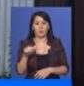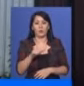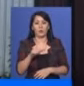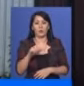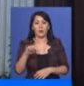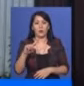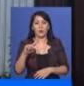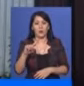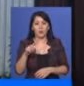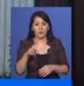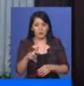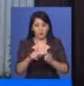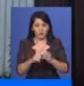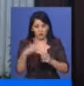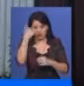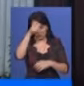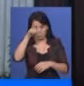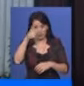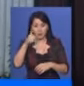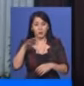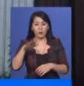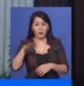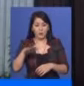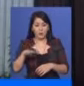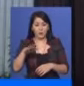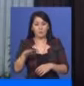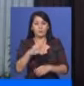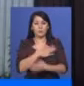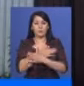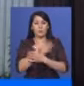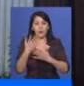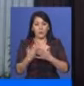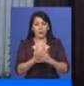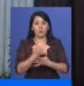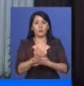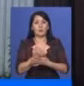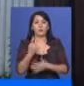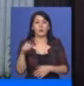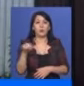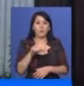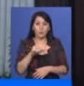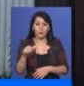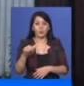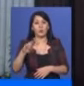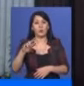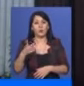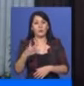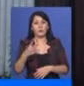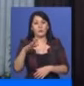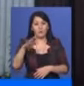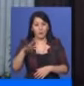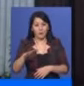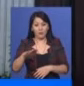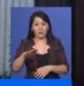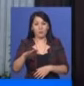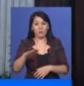бірінші бала 2011 жылы тумасы балан денесі табылды. Бір минуттен кейін екінші баласын балан